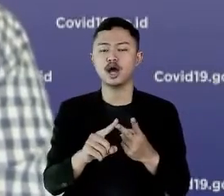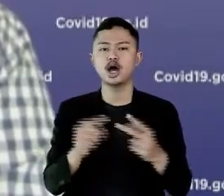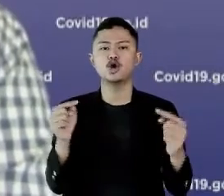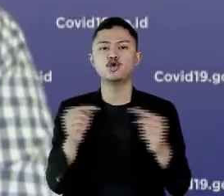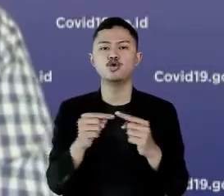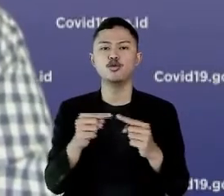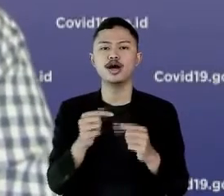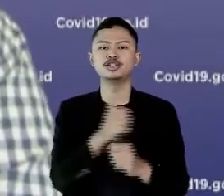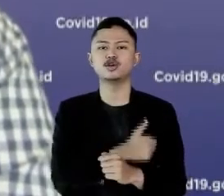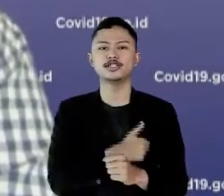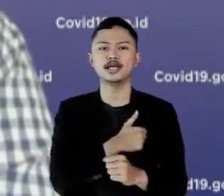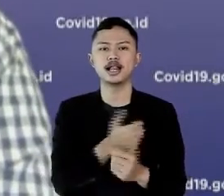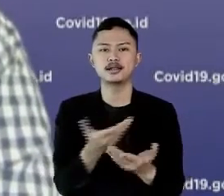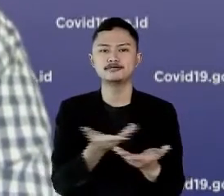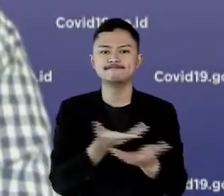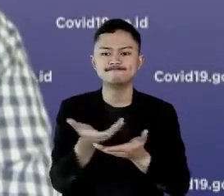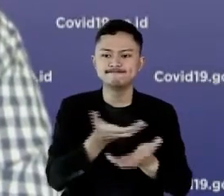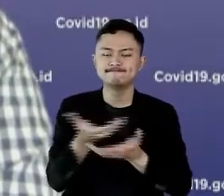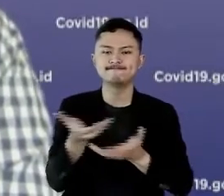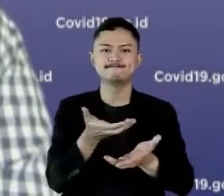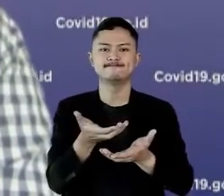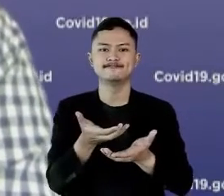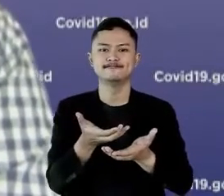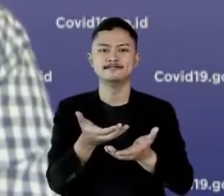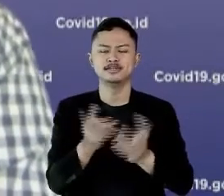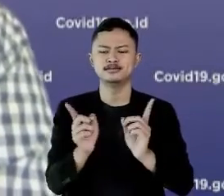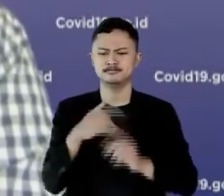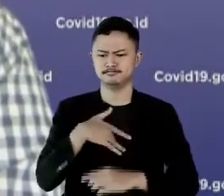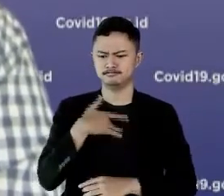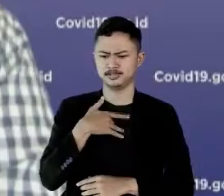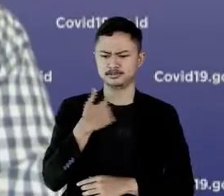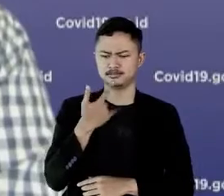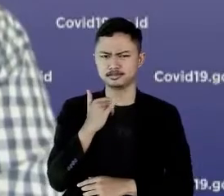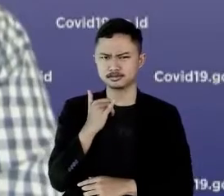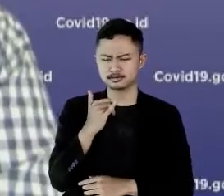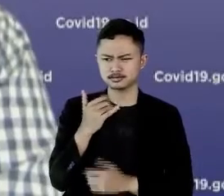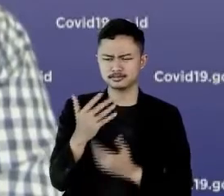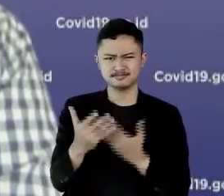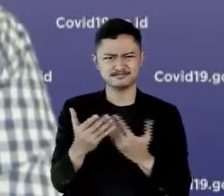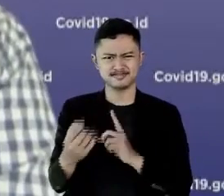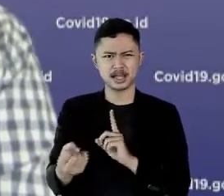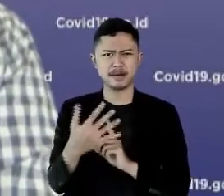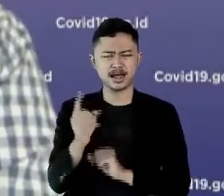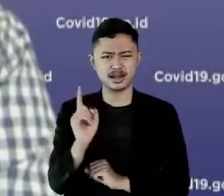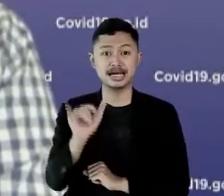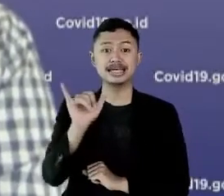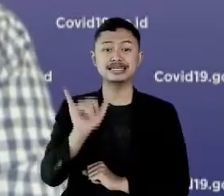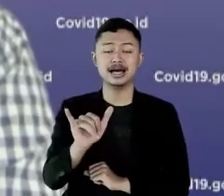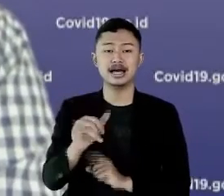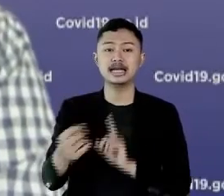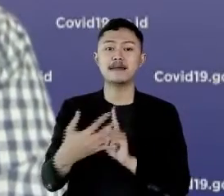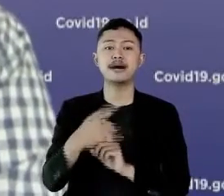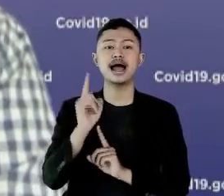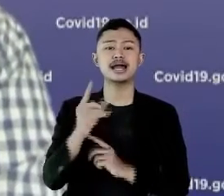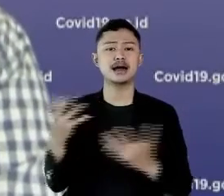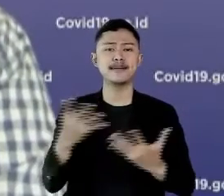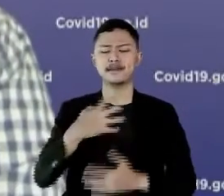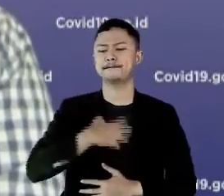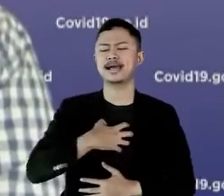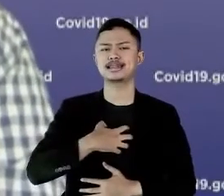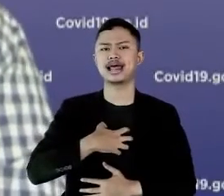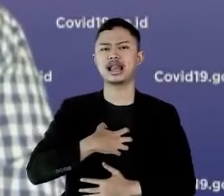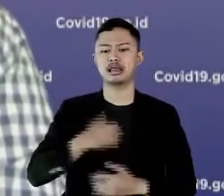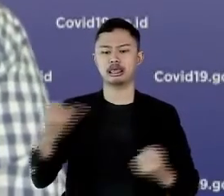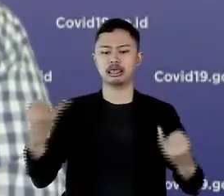kita. Dan sebenarnya juga ketika kita merasa relasi sosial kita terhambat, terdampak karena ini juga punya dampak terhadap kesehatan mental